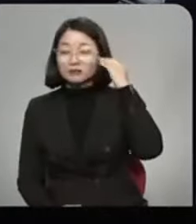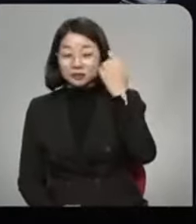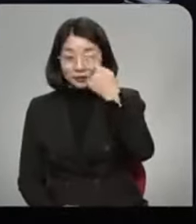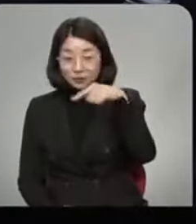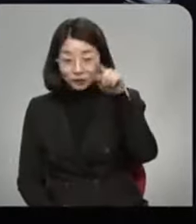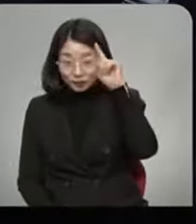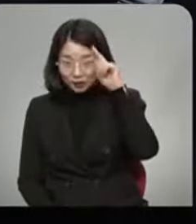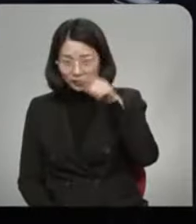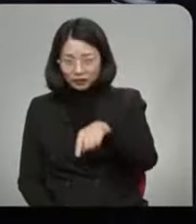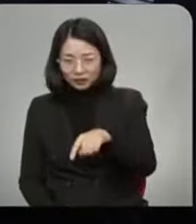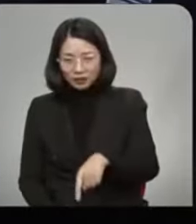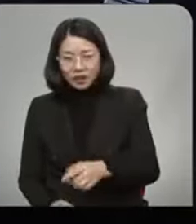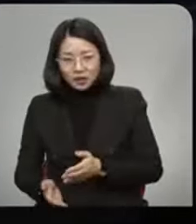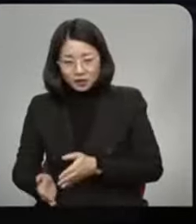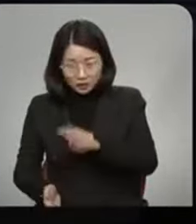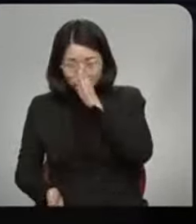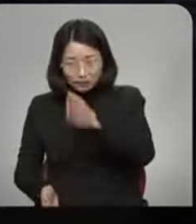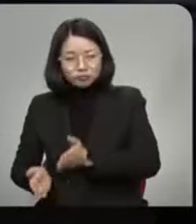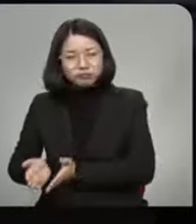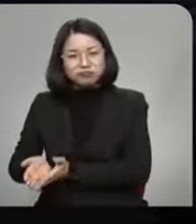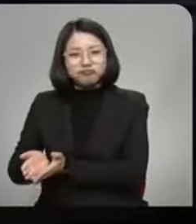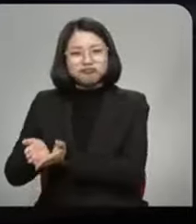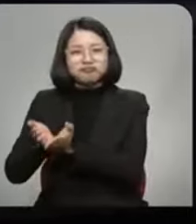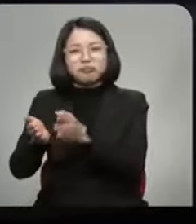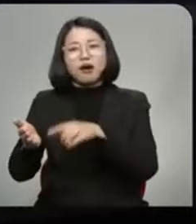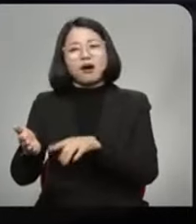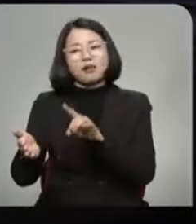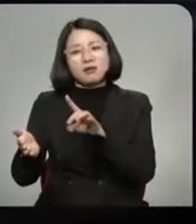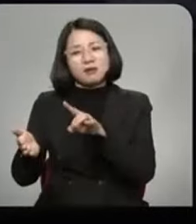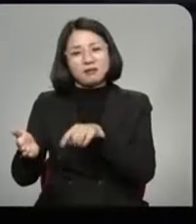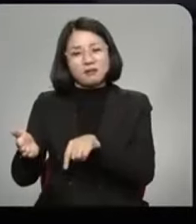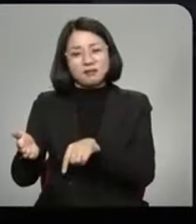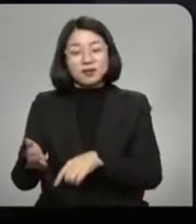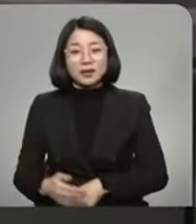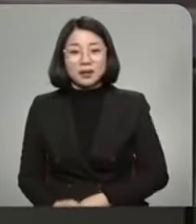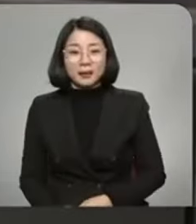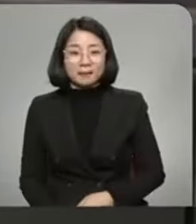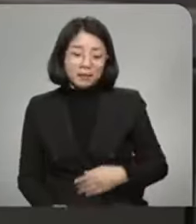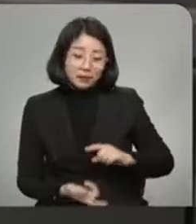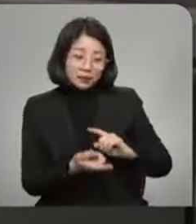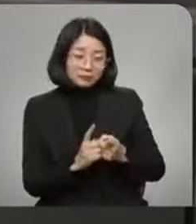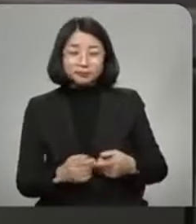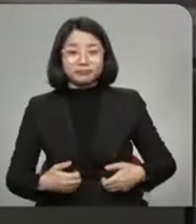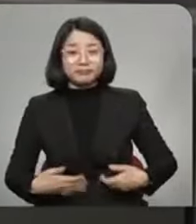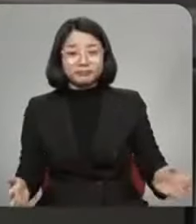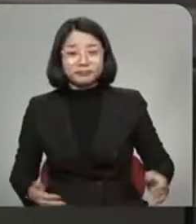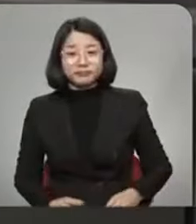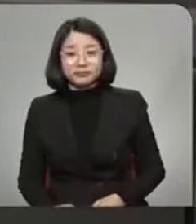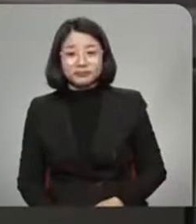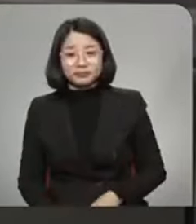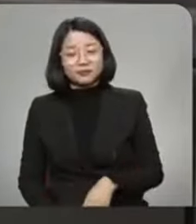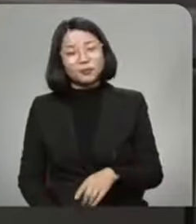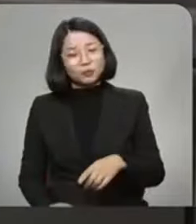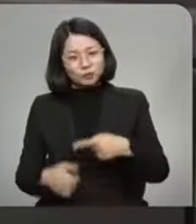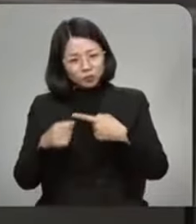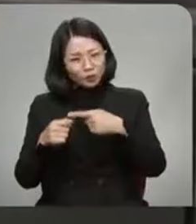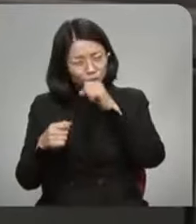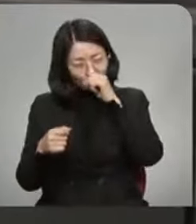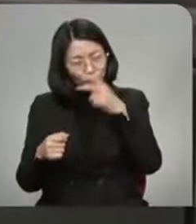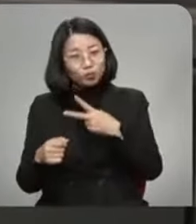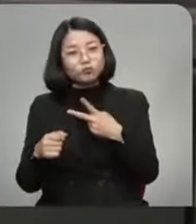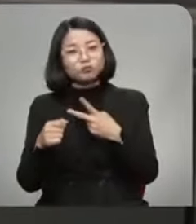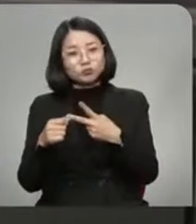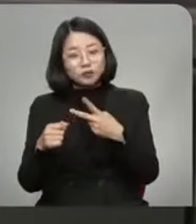연결하는 유일한 직항 노선이기 때문입니다. 갈아타지를 안 하니까 지금 현재로 갈아타지 않는 부분이 하나 있고